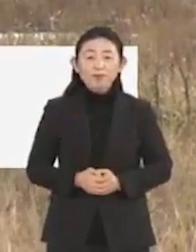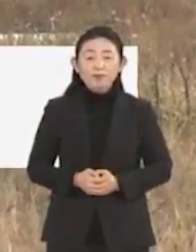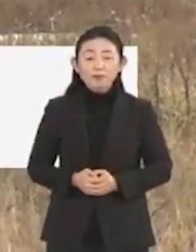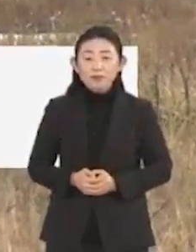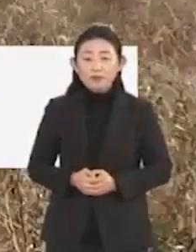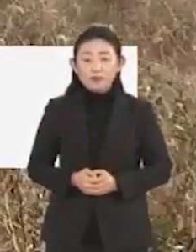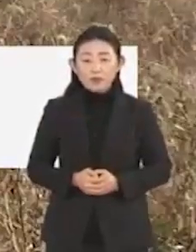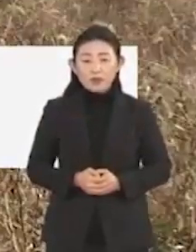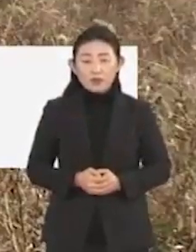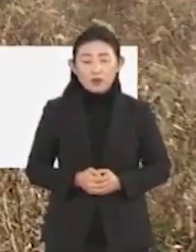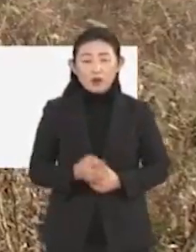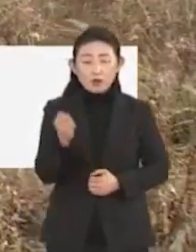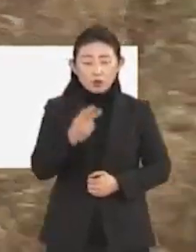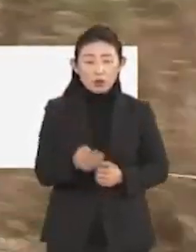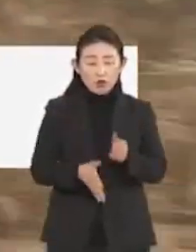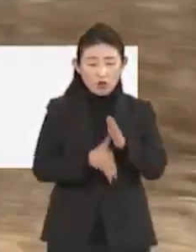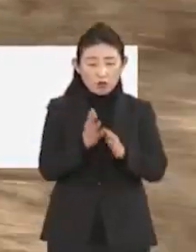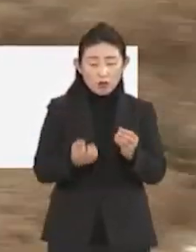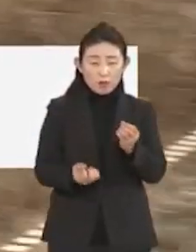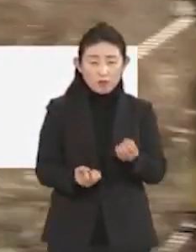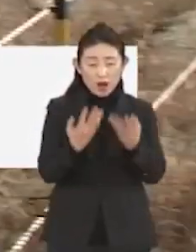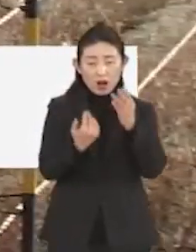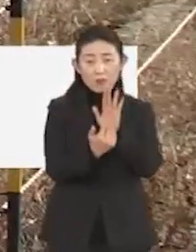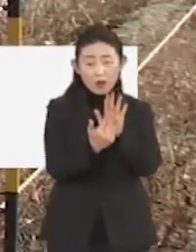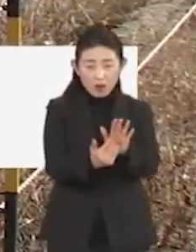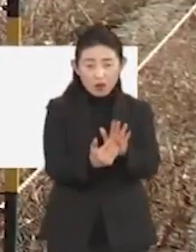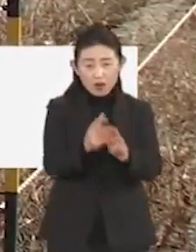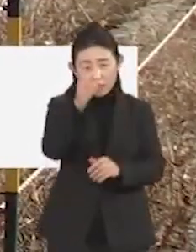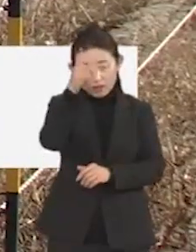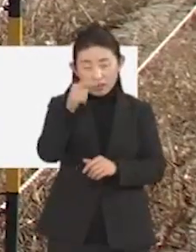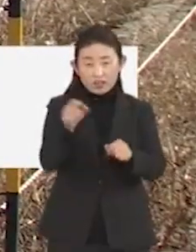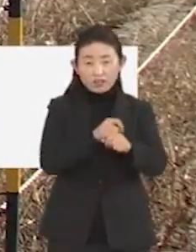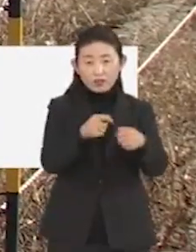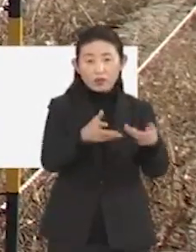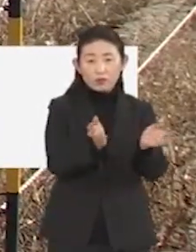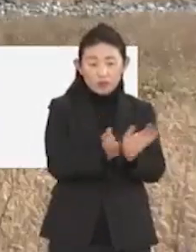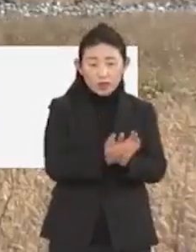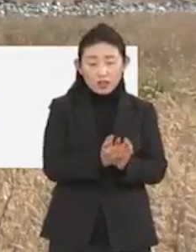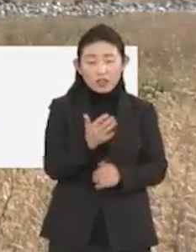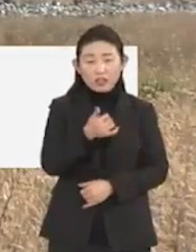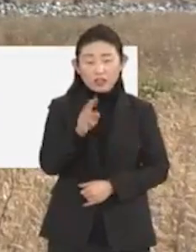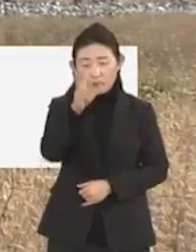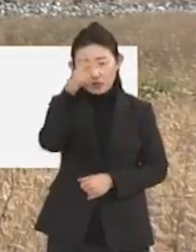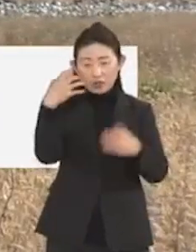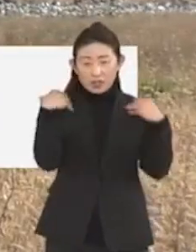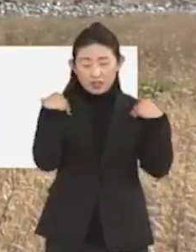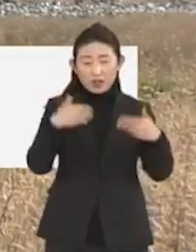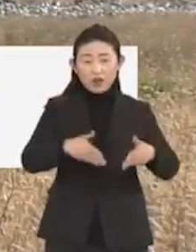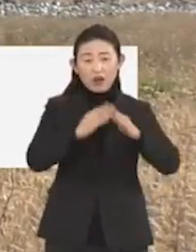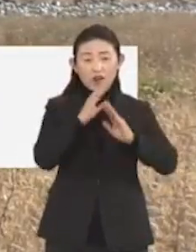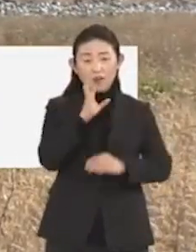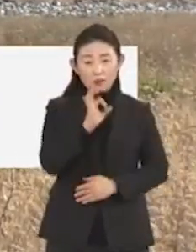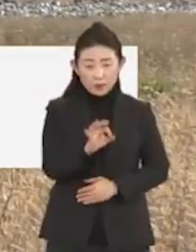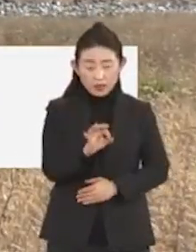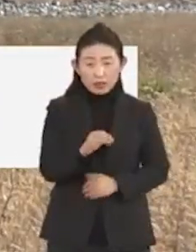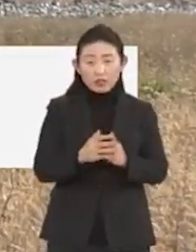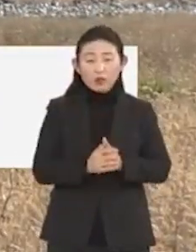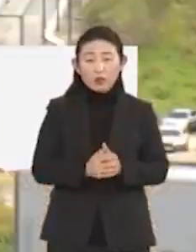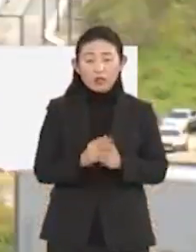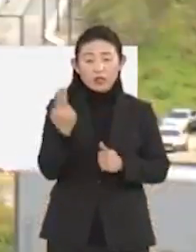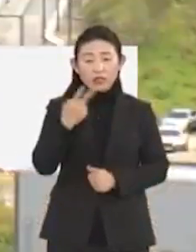또 주요 시설 테러 대응을 위한 경찰특공대와 세종경찰청 청사건립비 2027